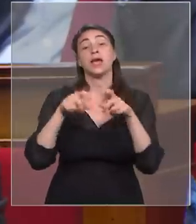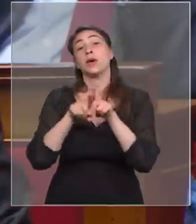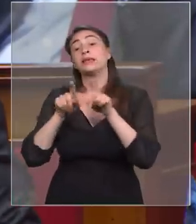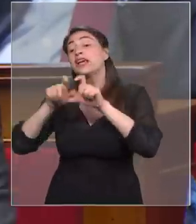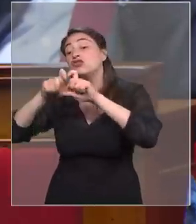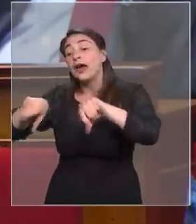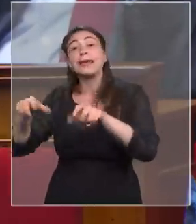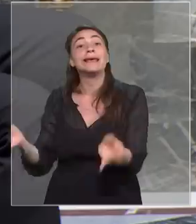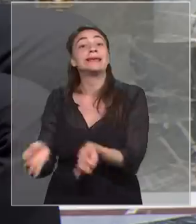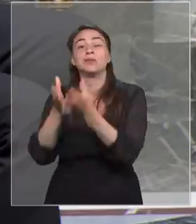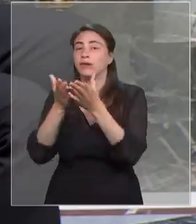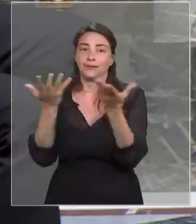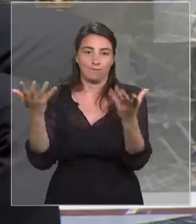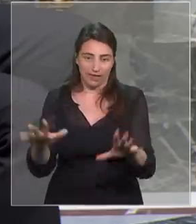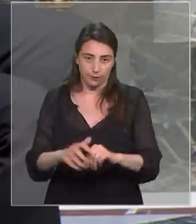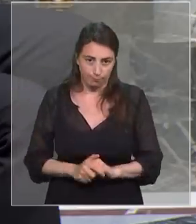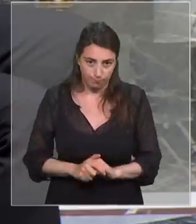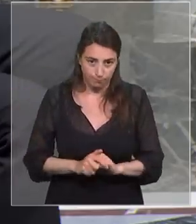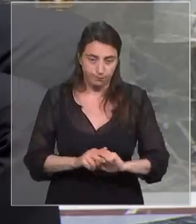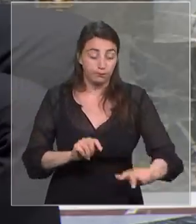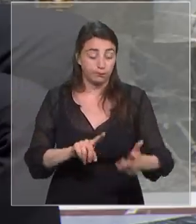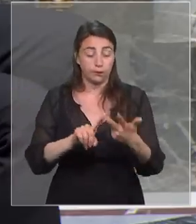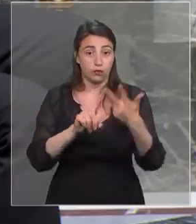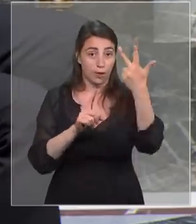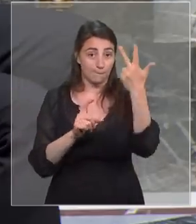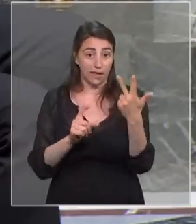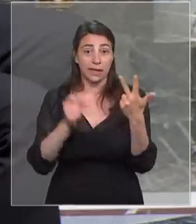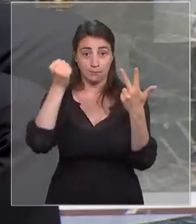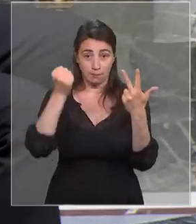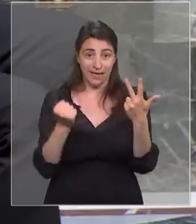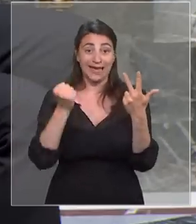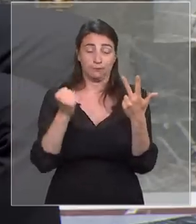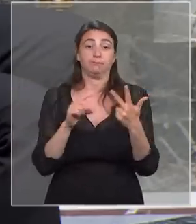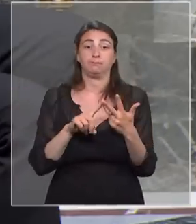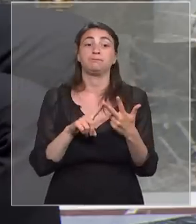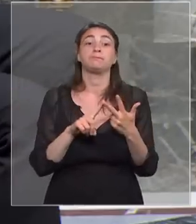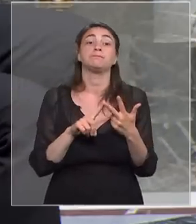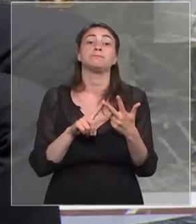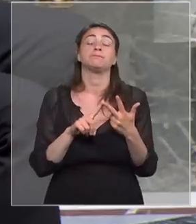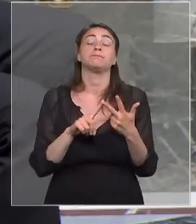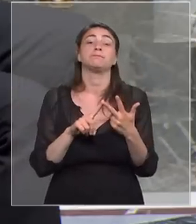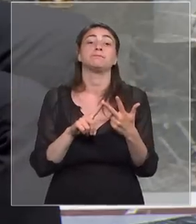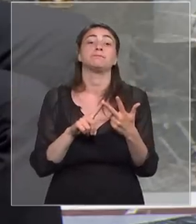exceptionnel. Le troisième pilier de cette stratégie que nous avons définie avec la Première ministre, c'est d'engager une revue des dépenses